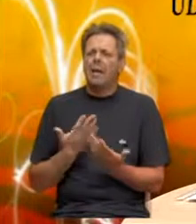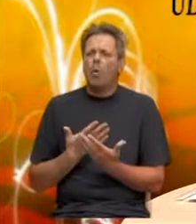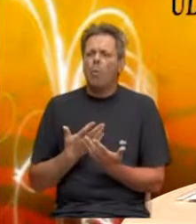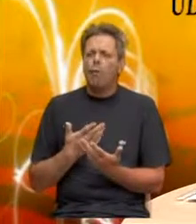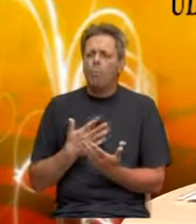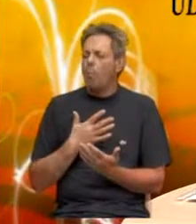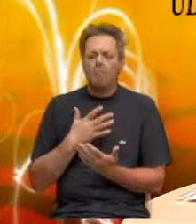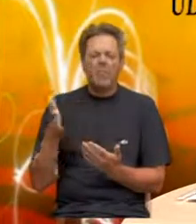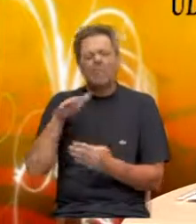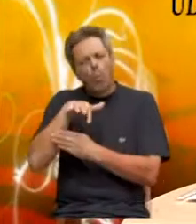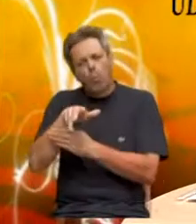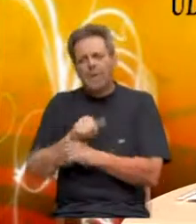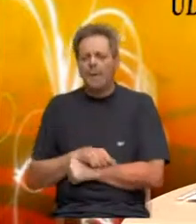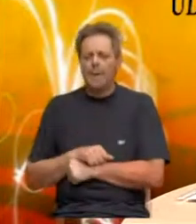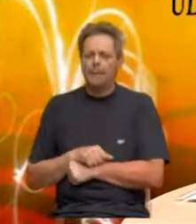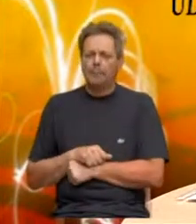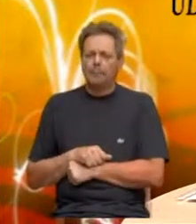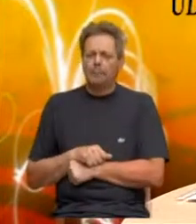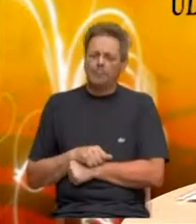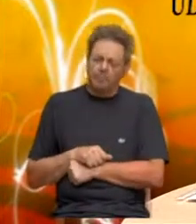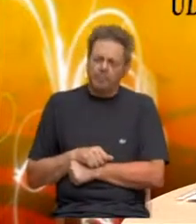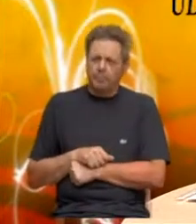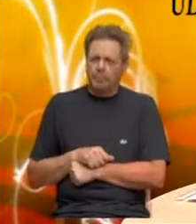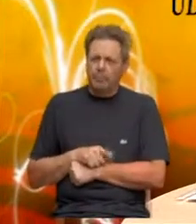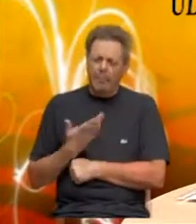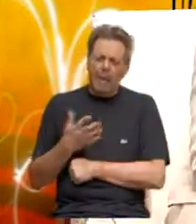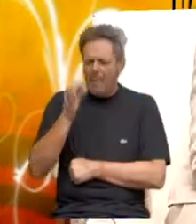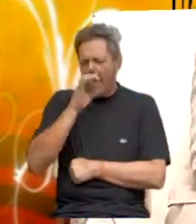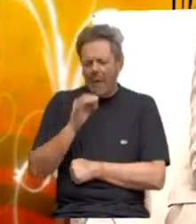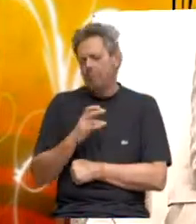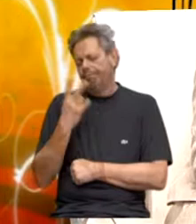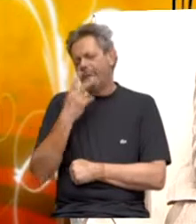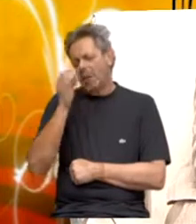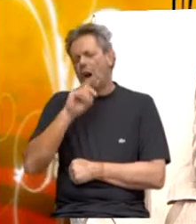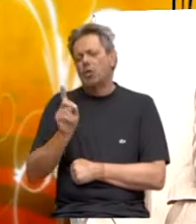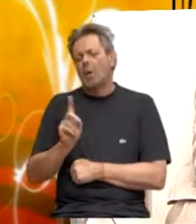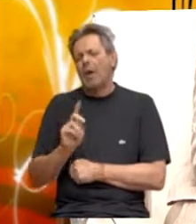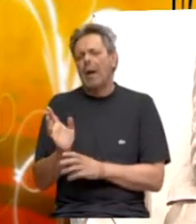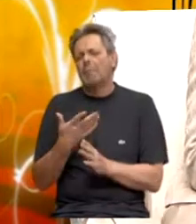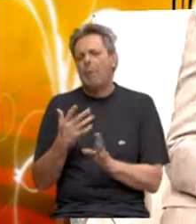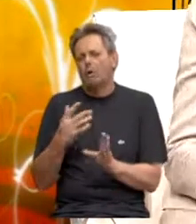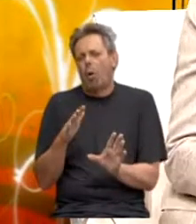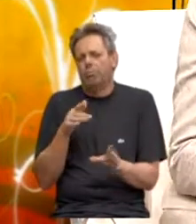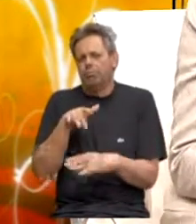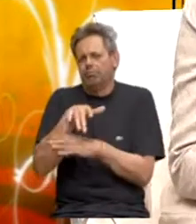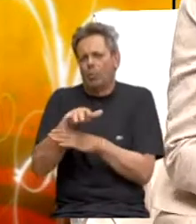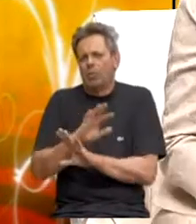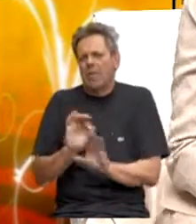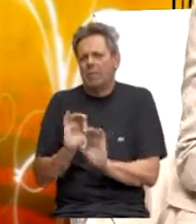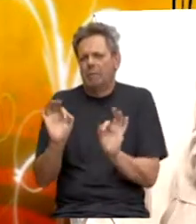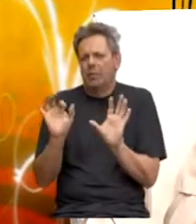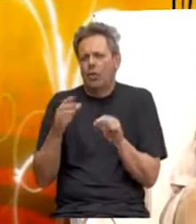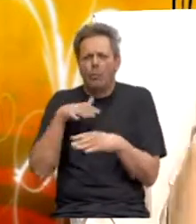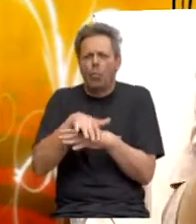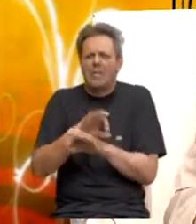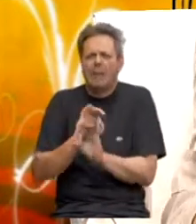svi djelovati. Evo, spomenimo ih. Dakle, nažalost, na neke ne možemo, a rado bismo. Ali ćemo najprije ove na koje možemo. Znate, možemo, oni dobro